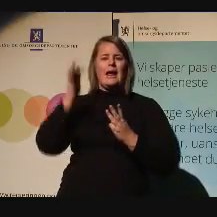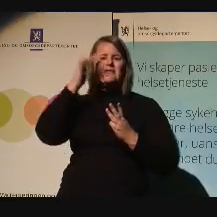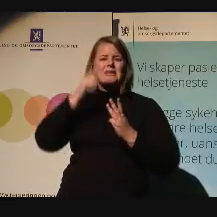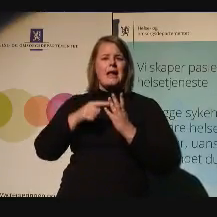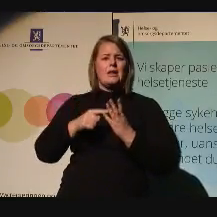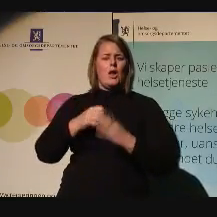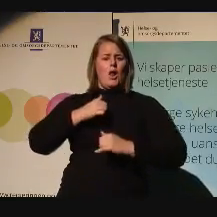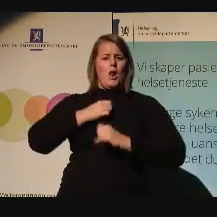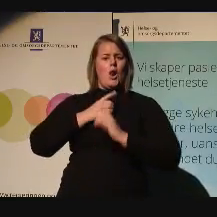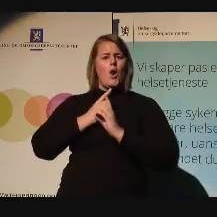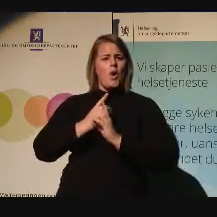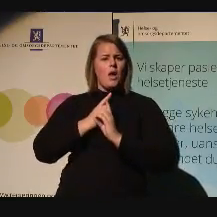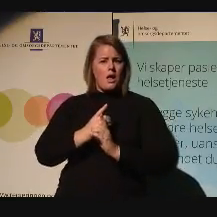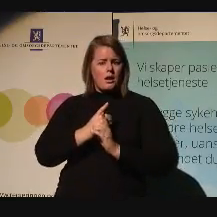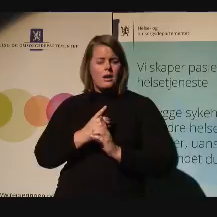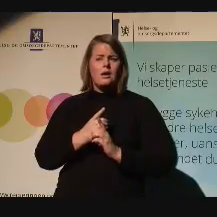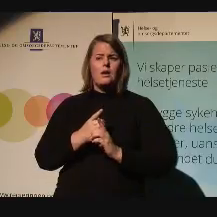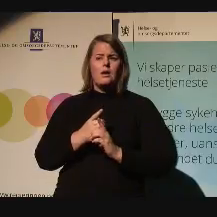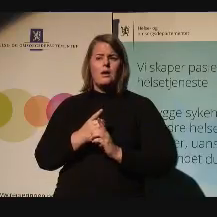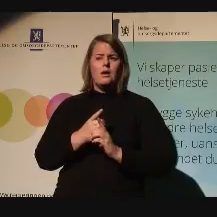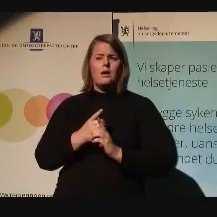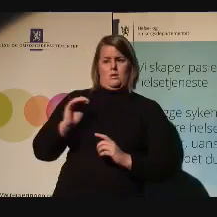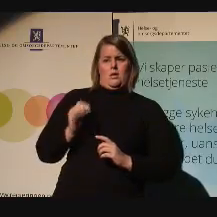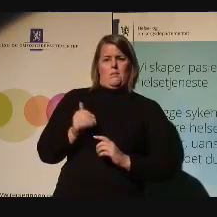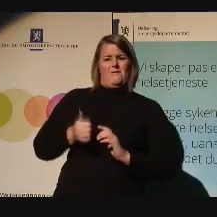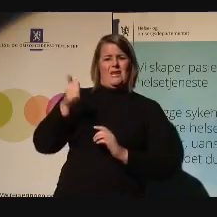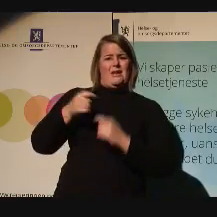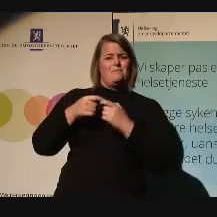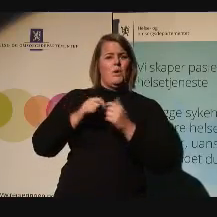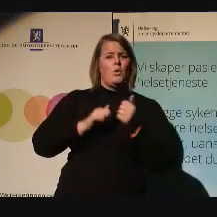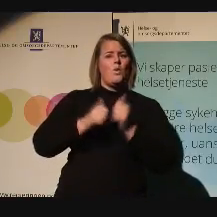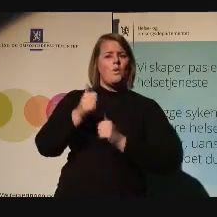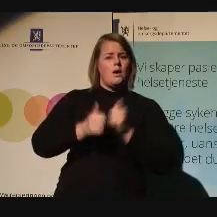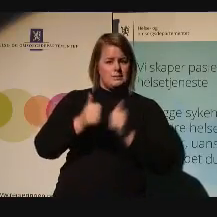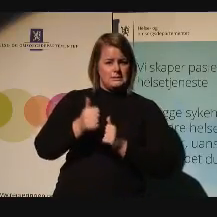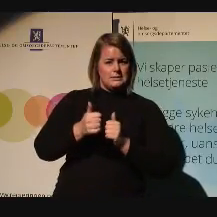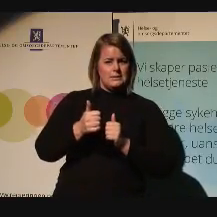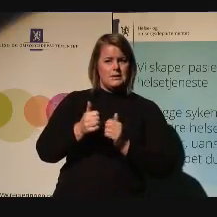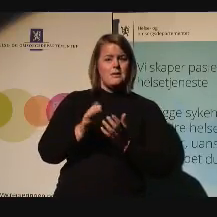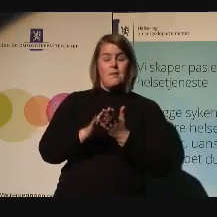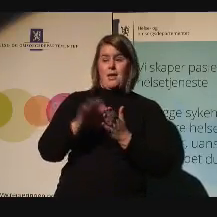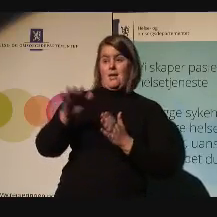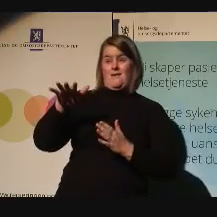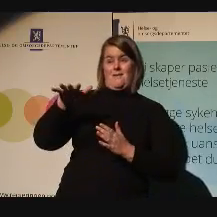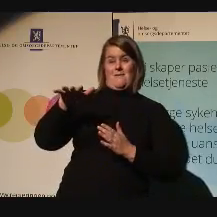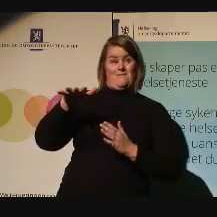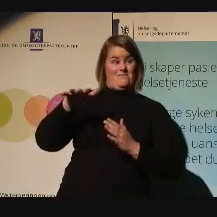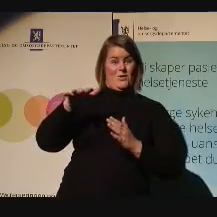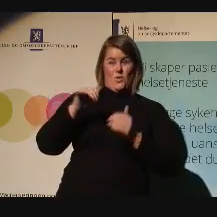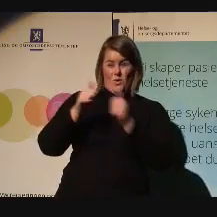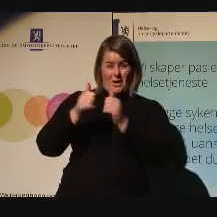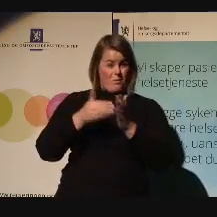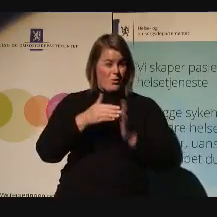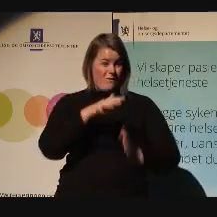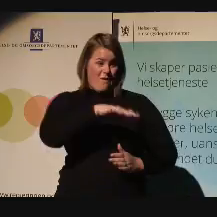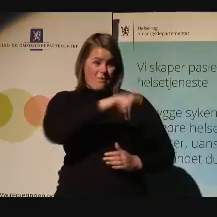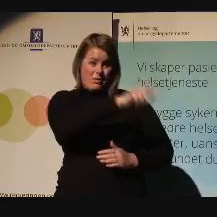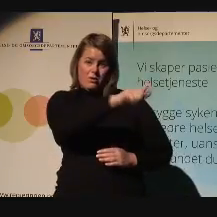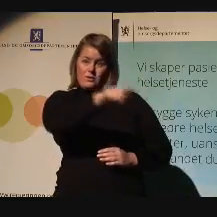og hun er kåret til vinner i konkurransen med 15 andre